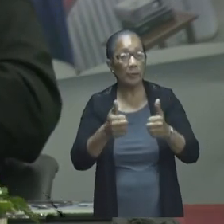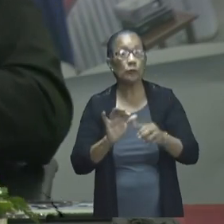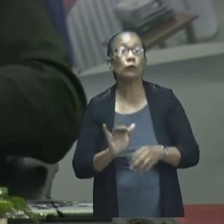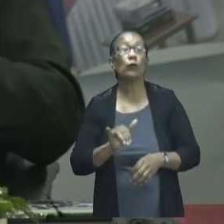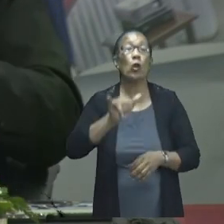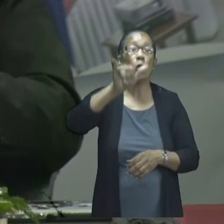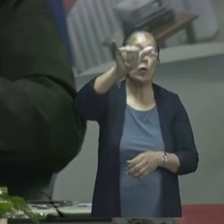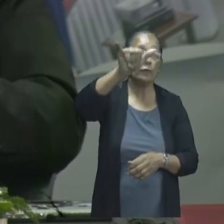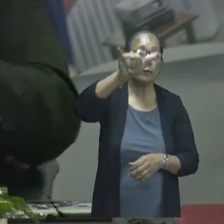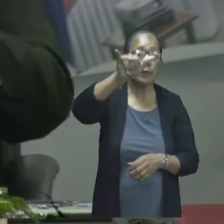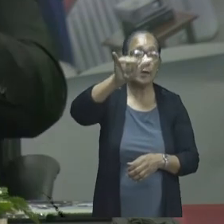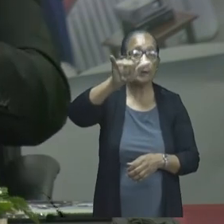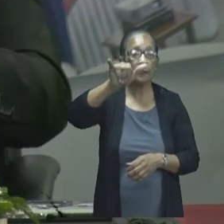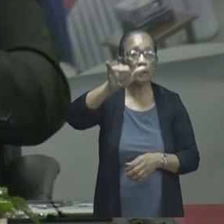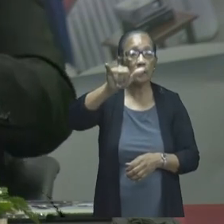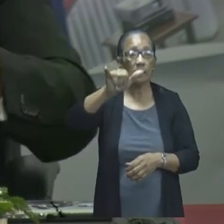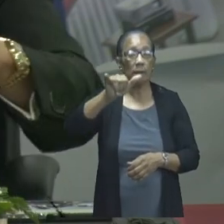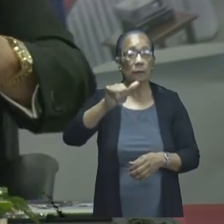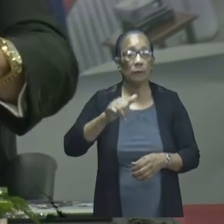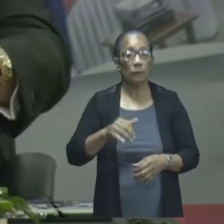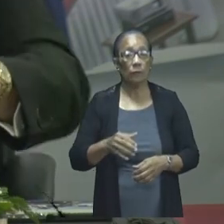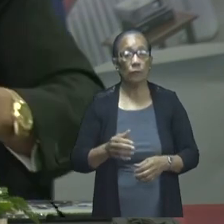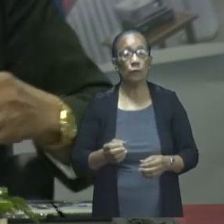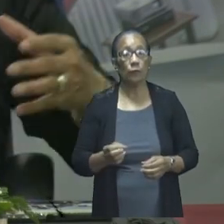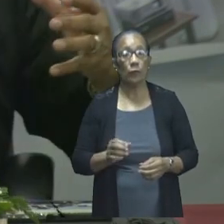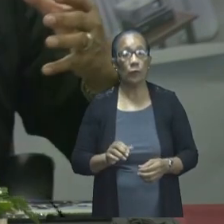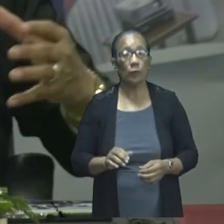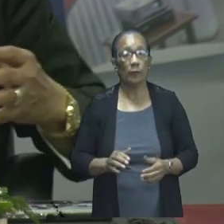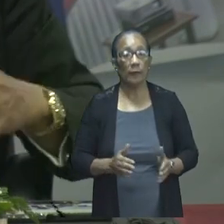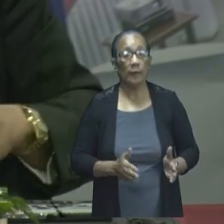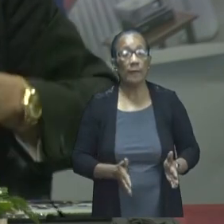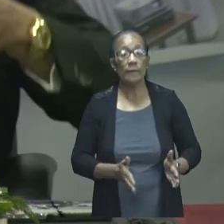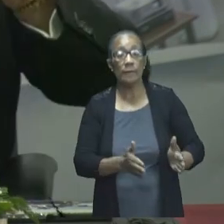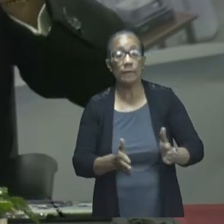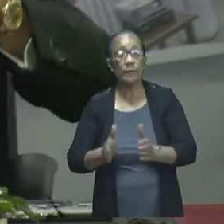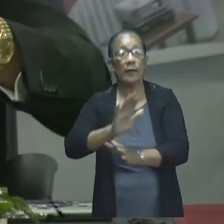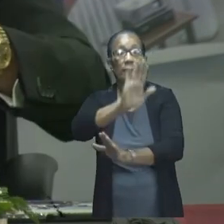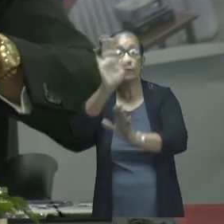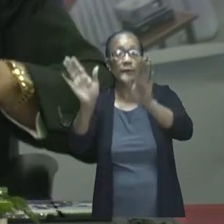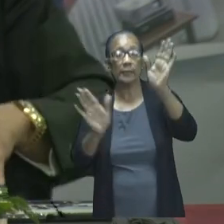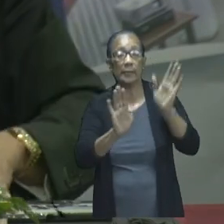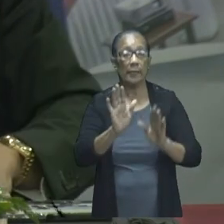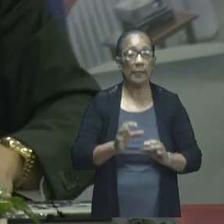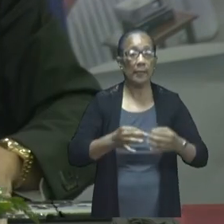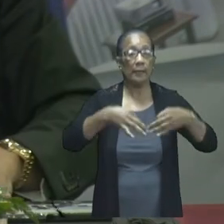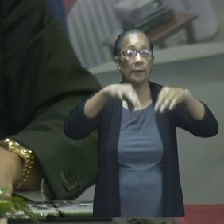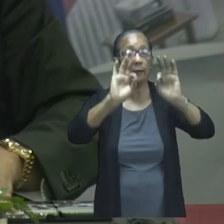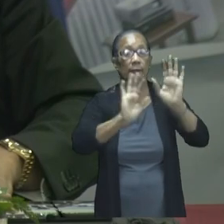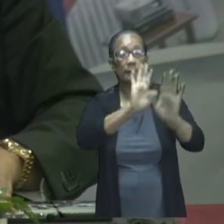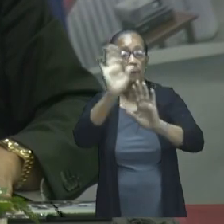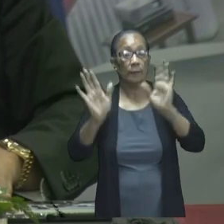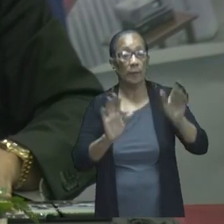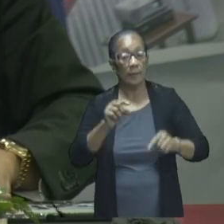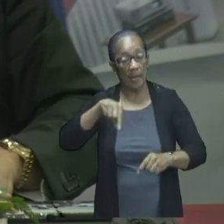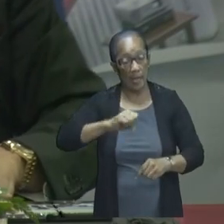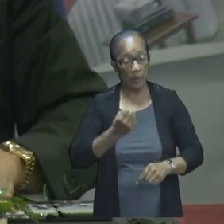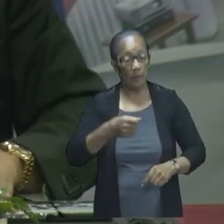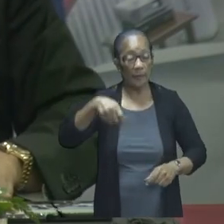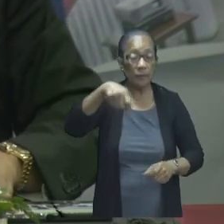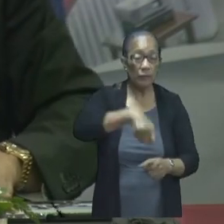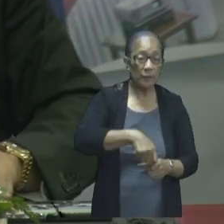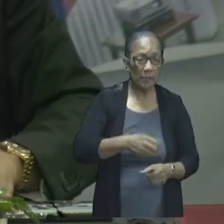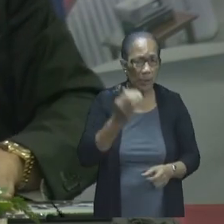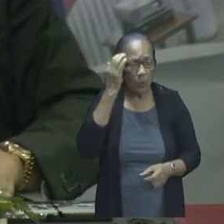is geschikt naast een grap voor vrachtverkeer als we dat weten laten we daar in gaan investeren weet u waarom